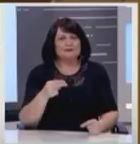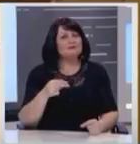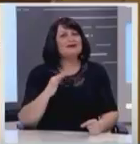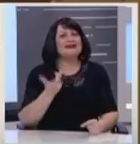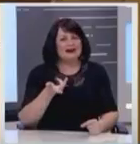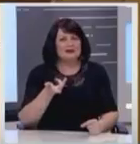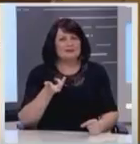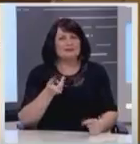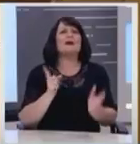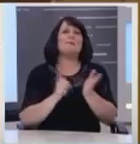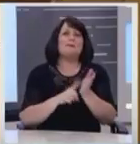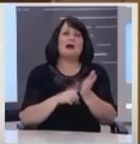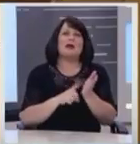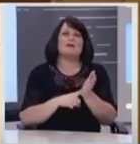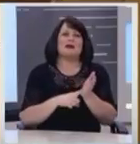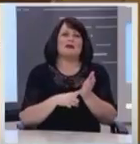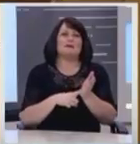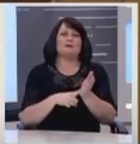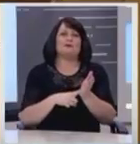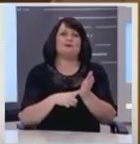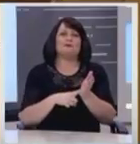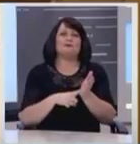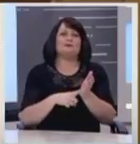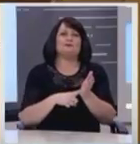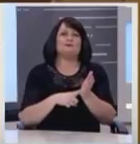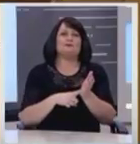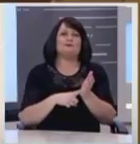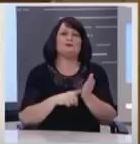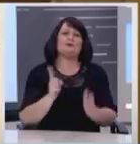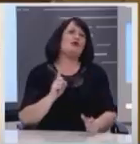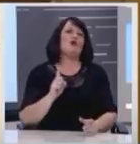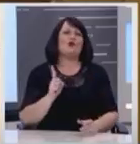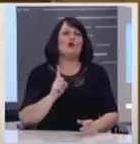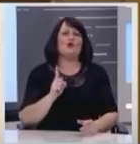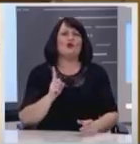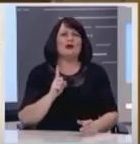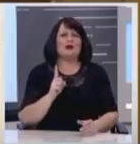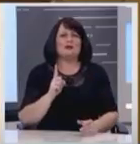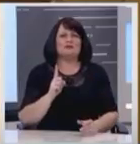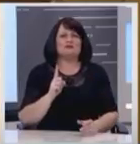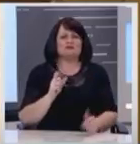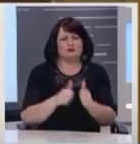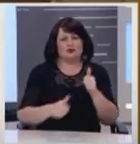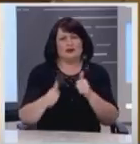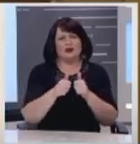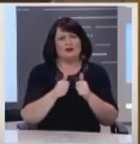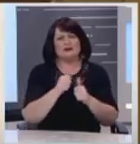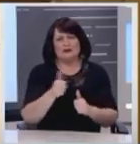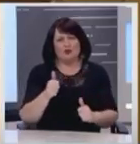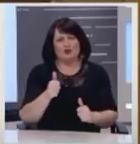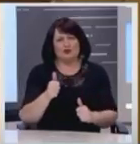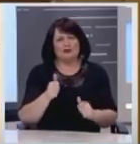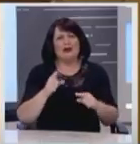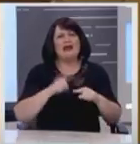είναι και πρέπει να είναι όχι το κεντρικό πρόταγμα για την Ελλάδα και